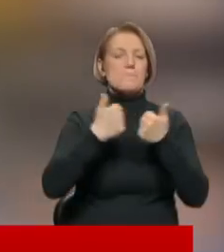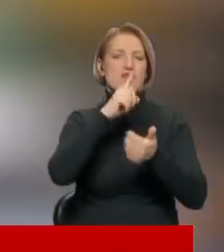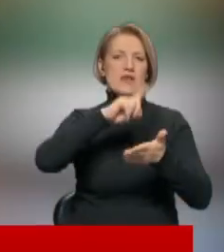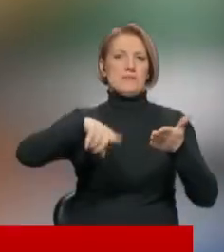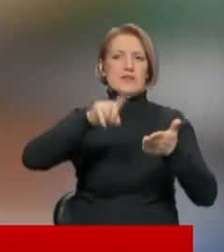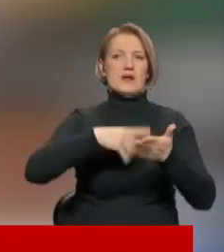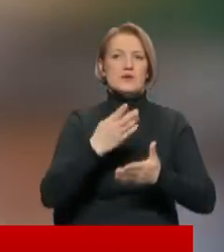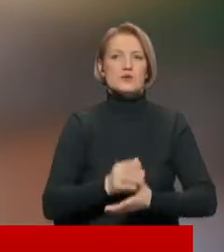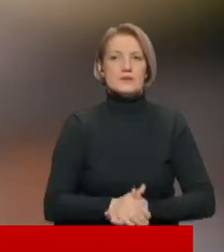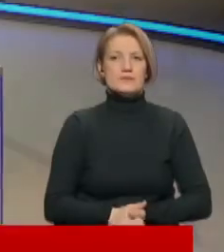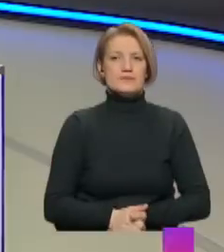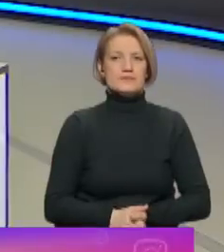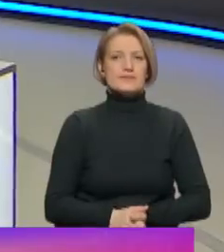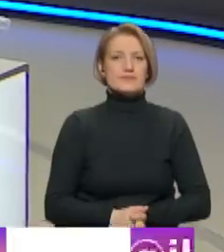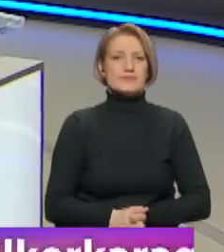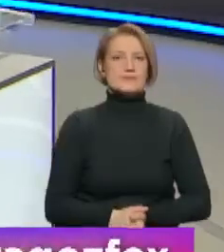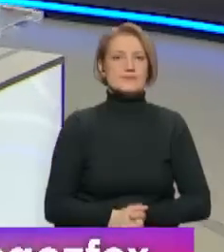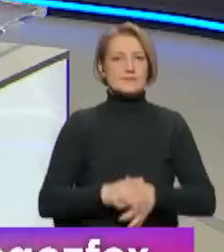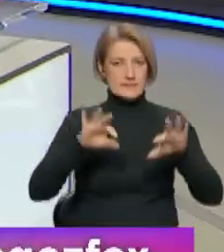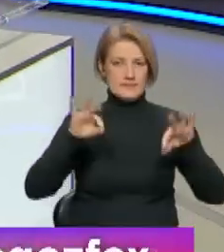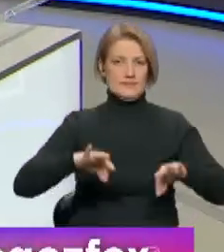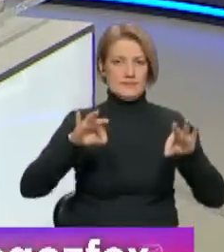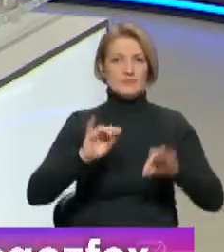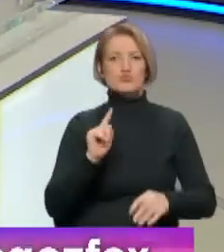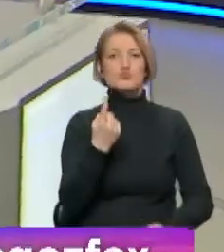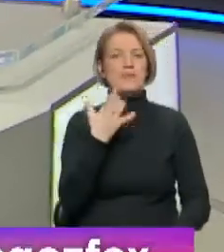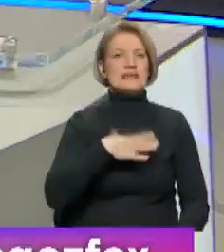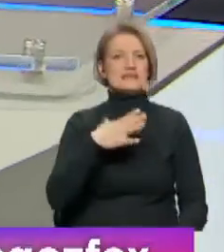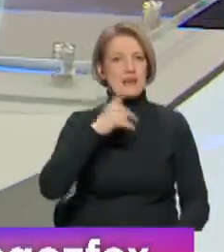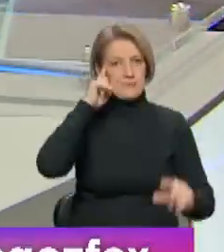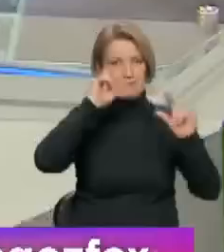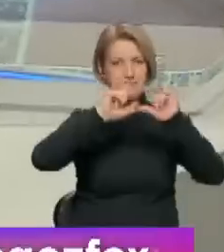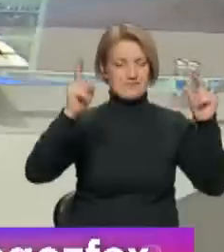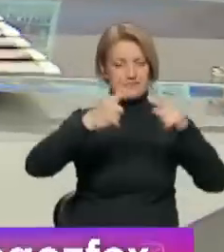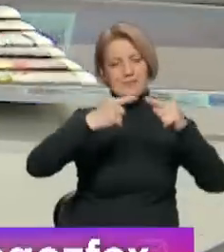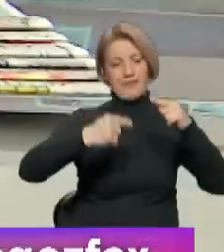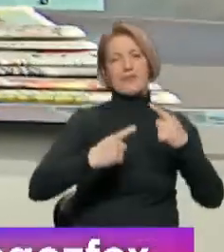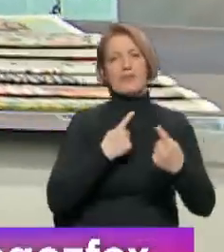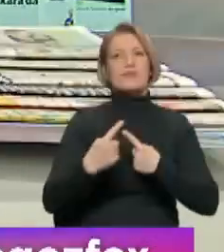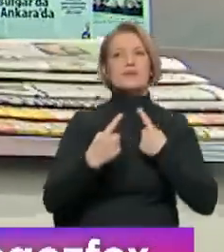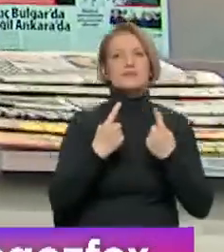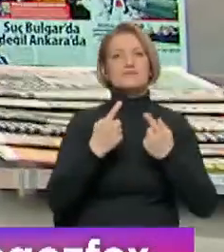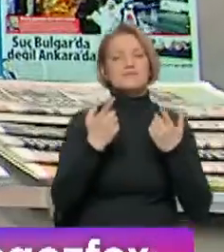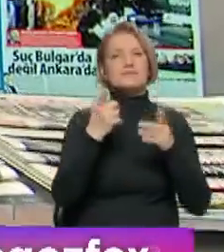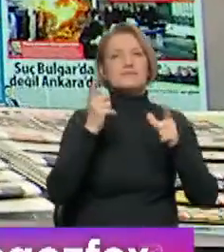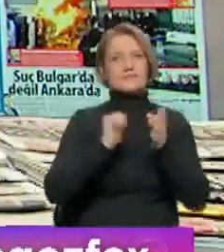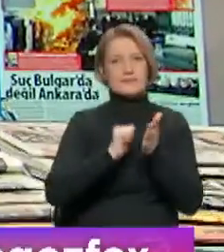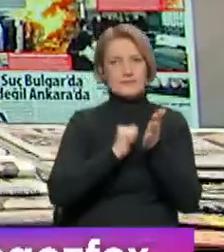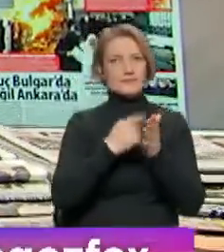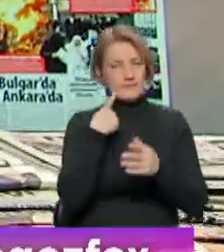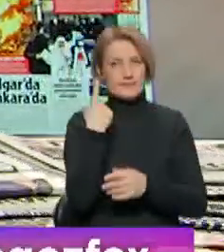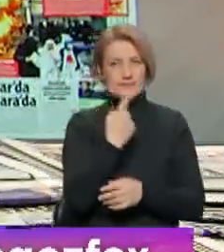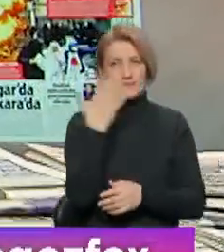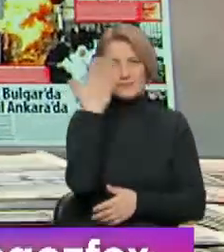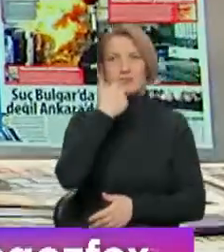iptal edildi şimdi Müjdemi isterim başlığı altında konuşurken yerel gazetelerimize dönelim